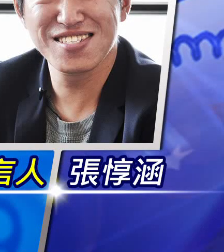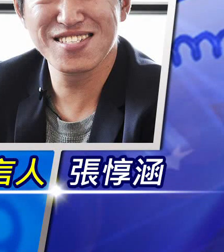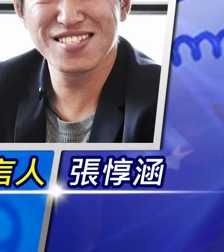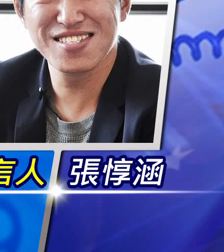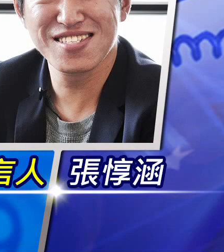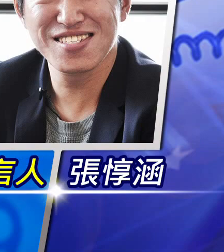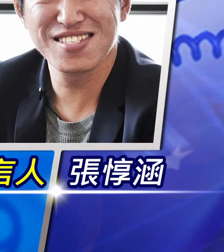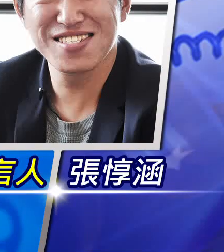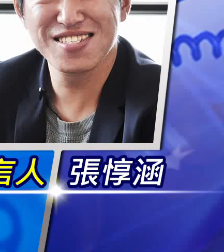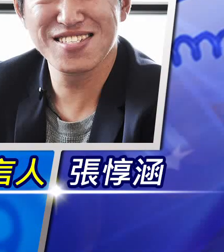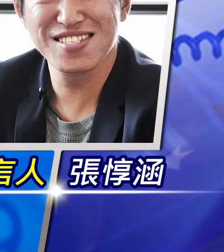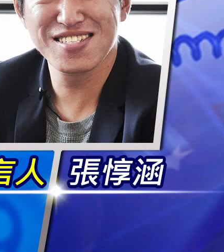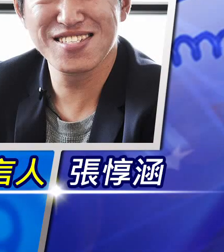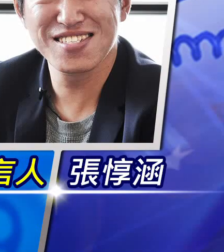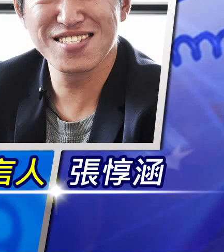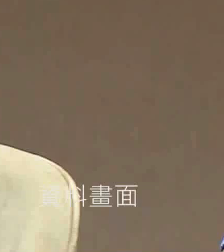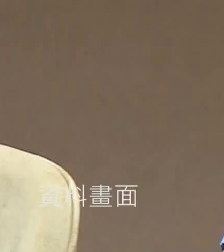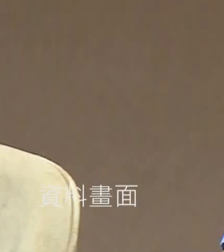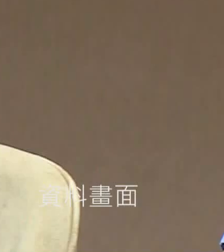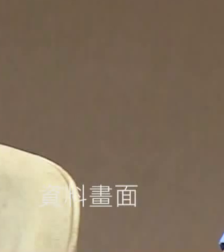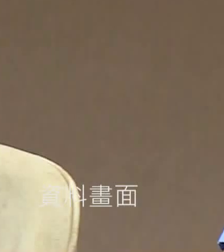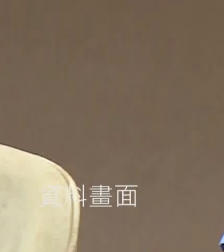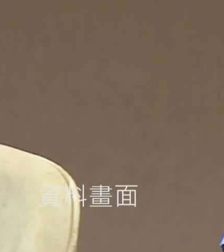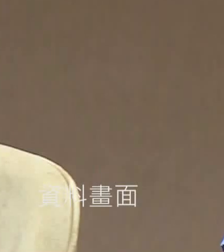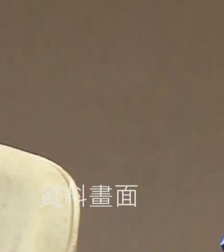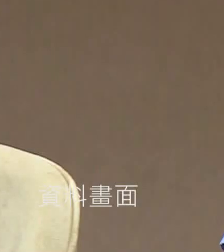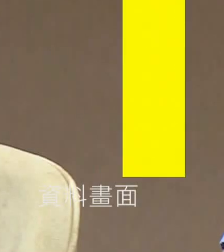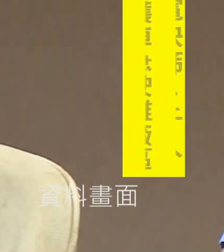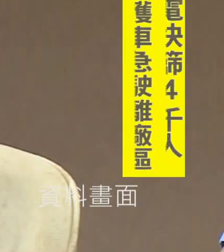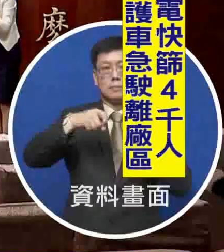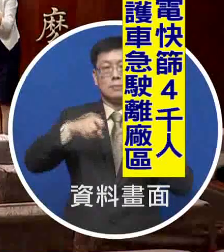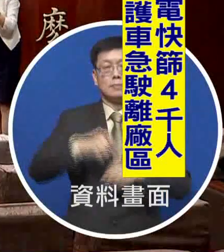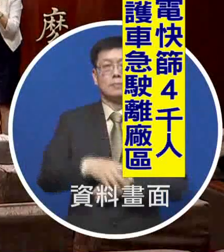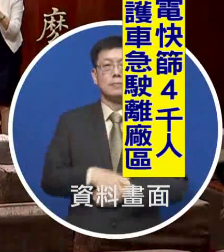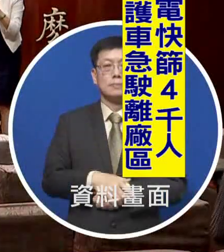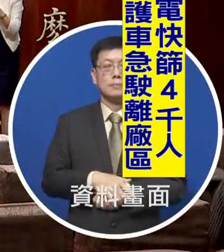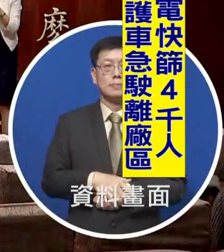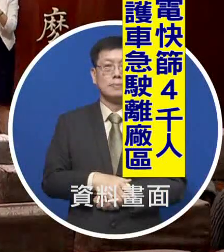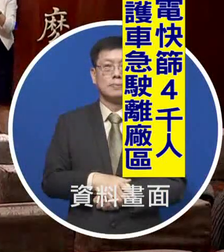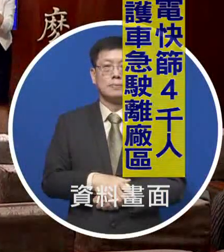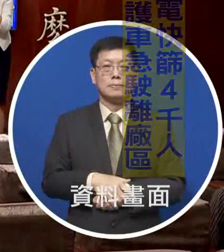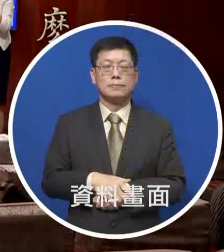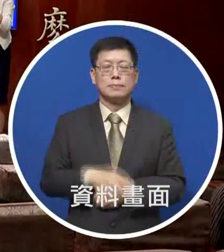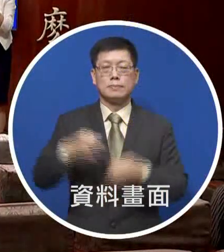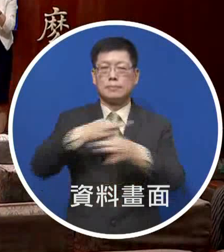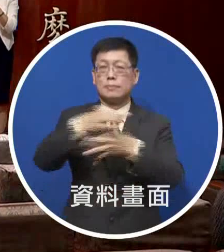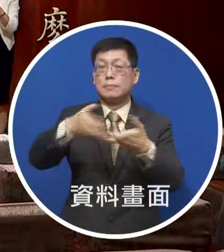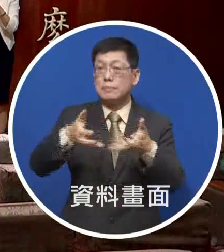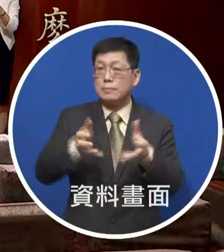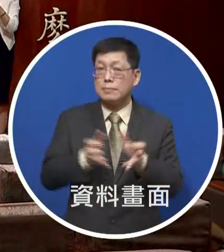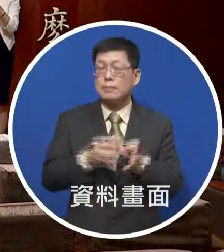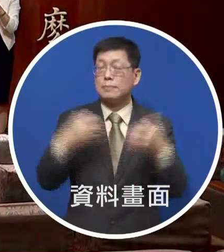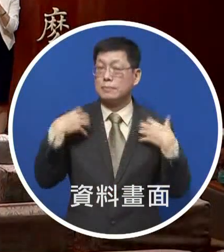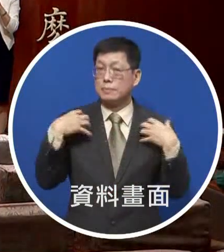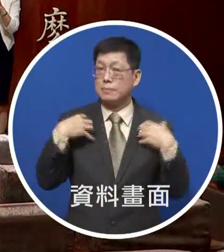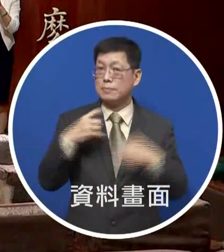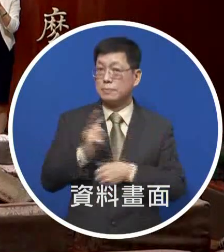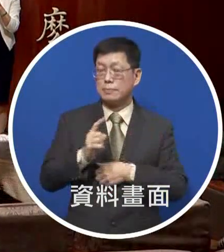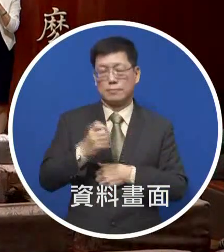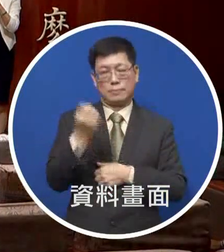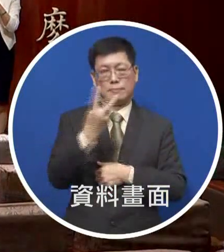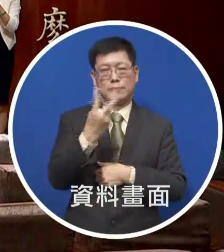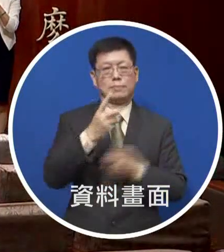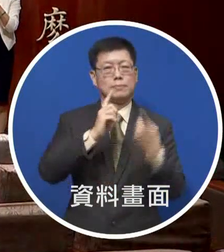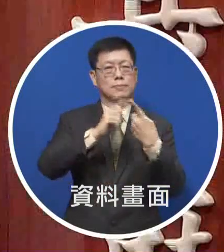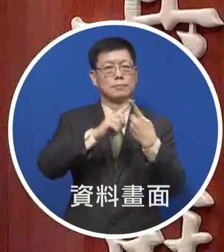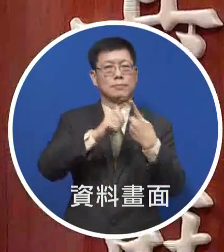需要筛检，健康状况也没有问题的。 居家隔离中的王美花部长依规定17号才能恢复外出，期间还是透过视